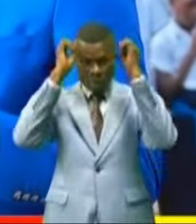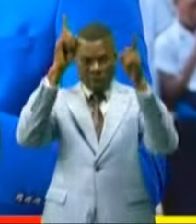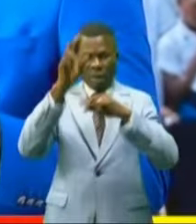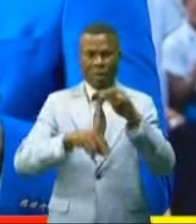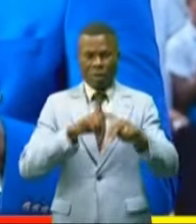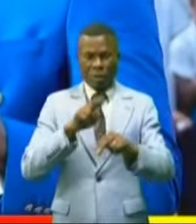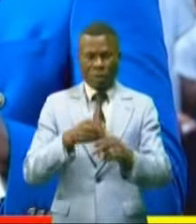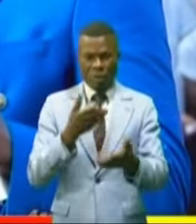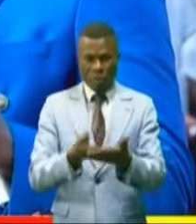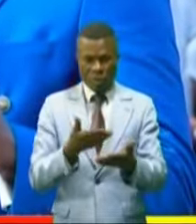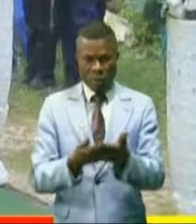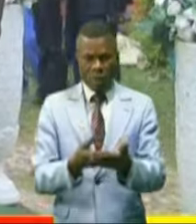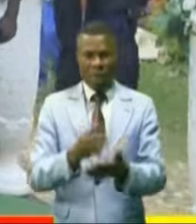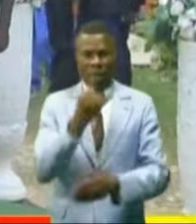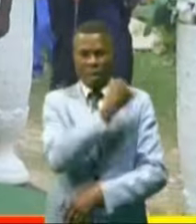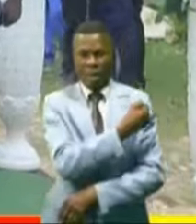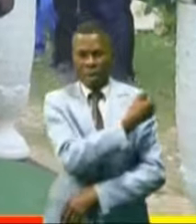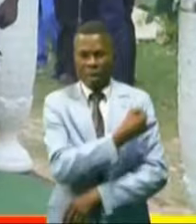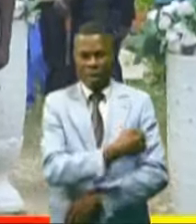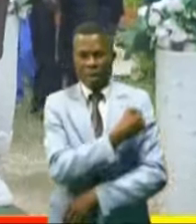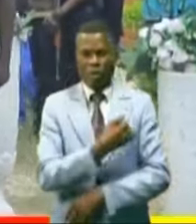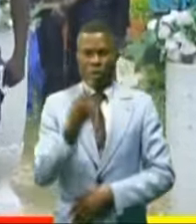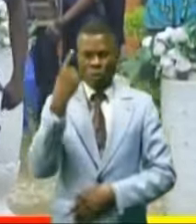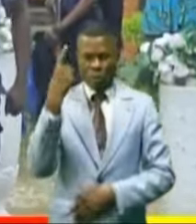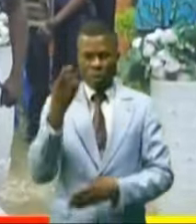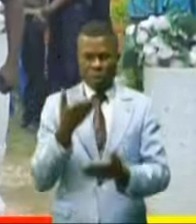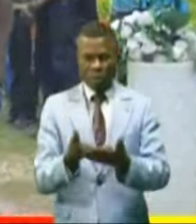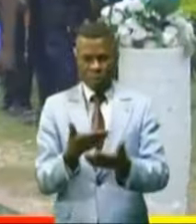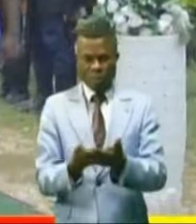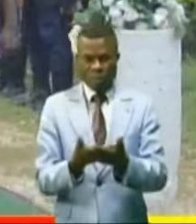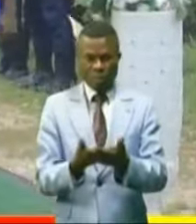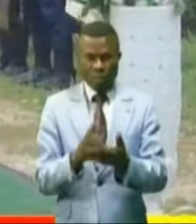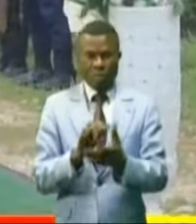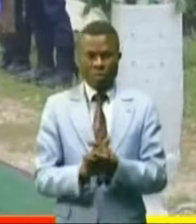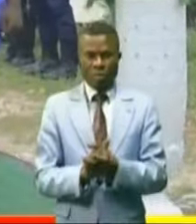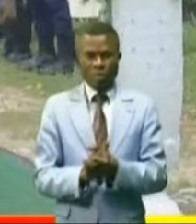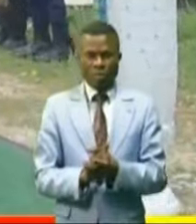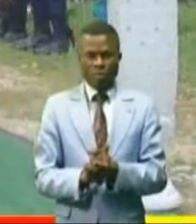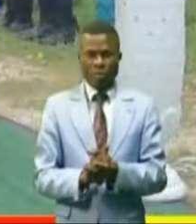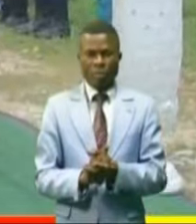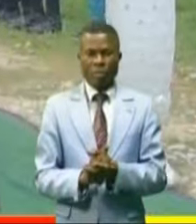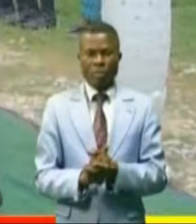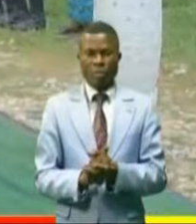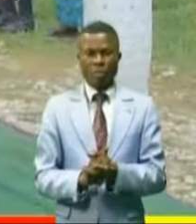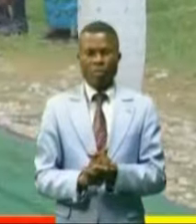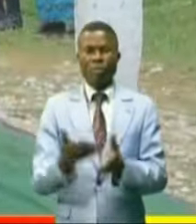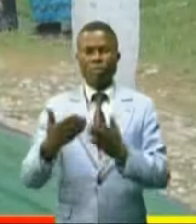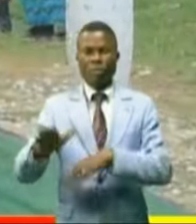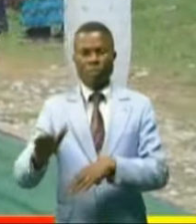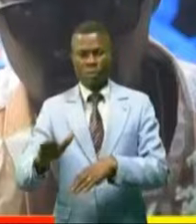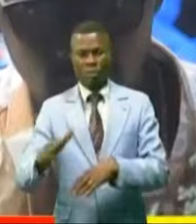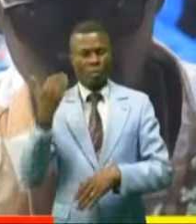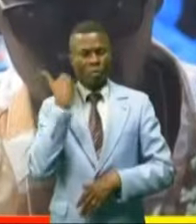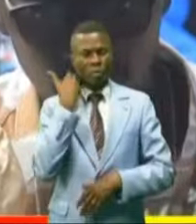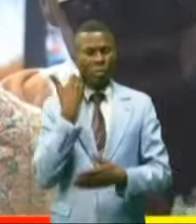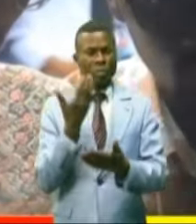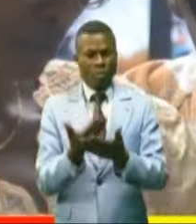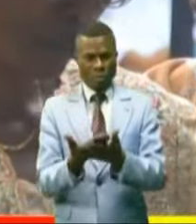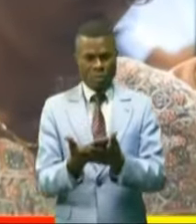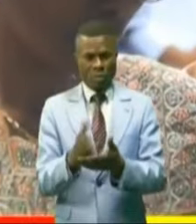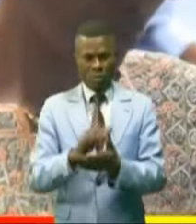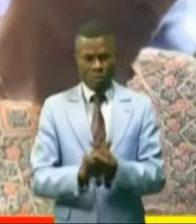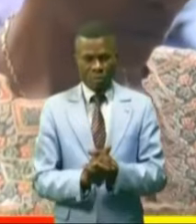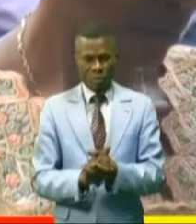citoyenneté. Ituri 1, Jean-Jacques Massumbuko, décédé le 19 juillet dernier, de suite d'une courte maladie. Il